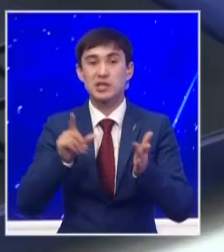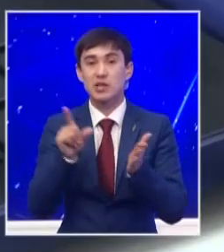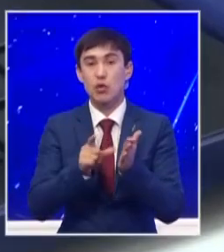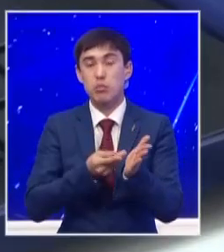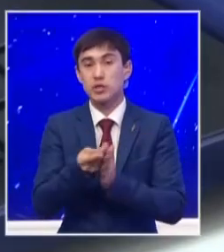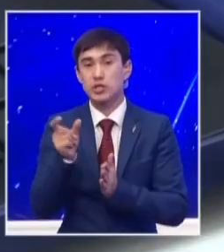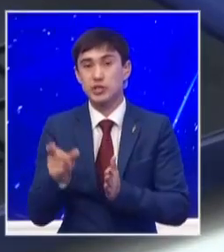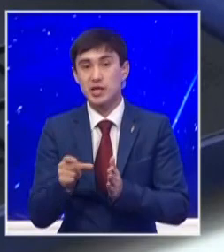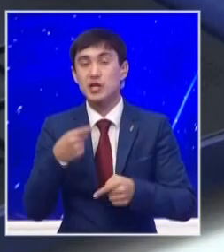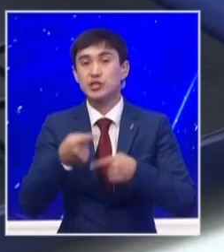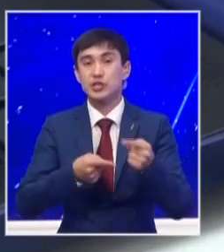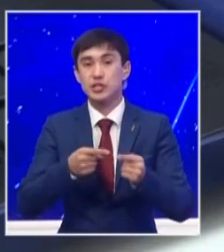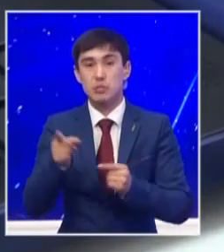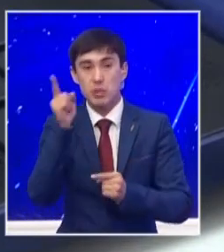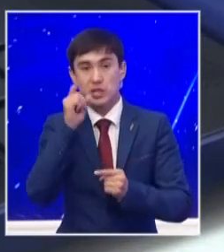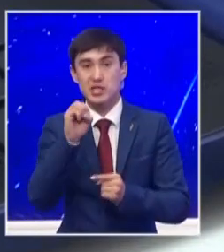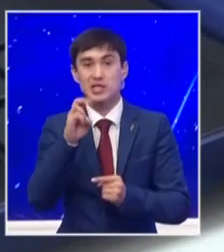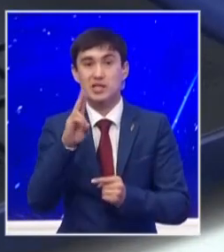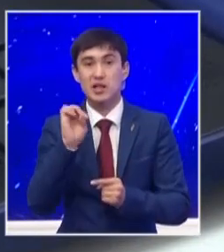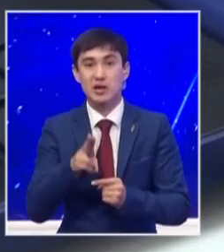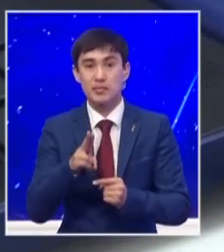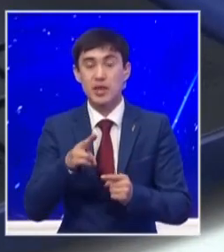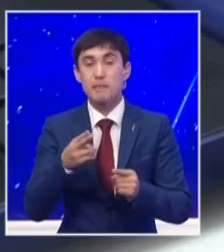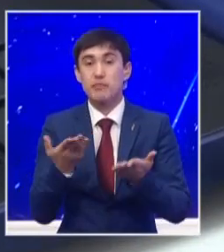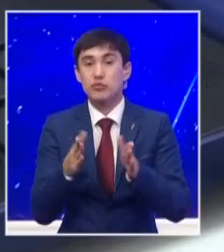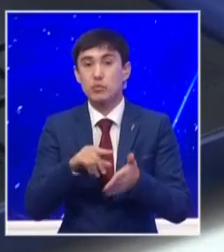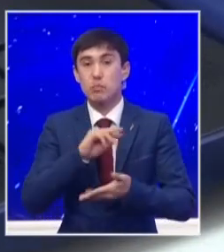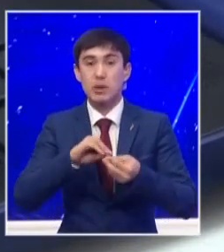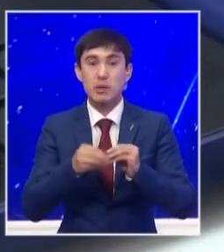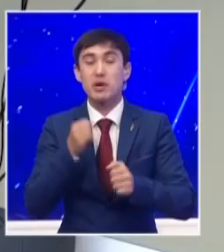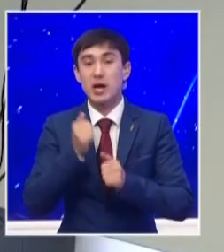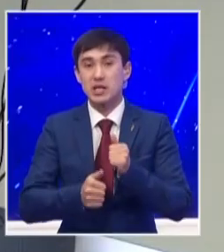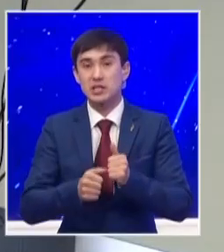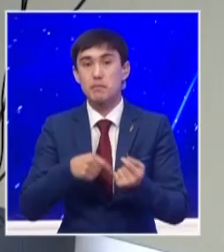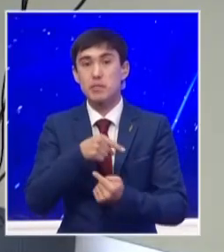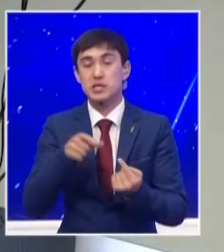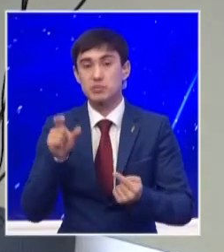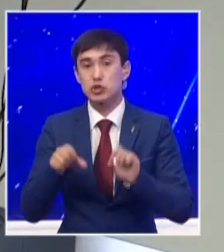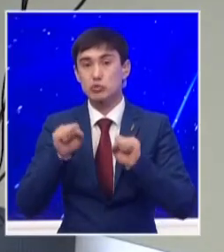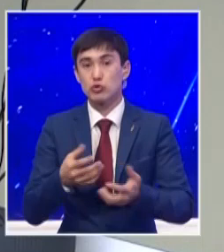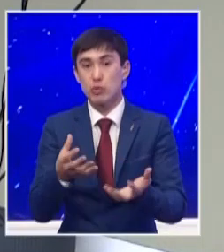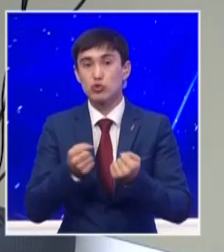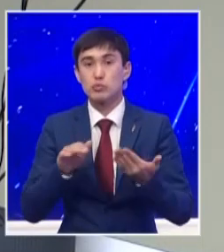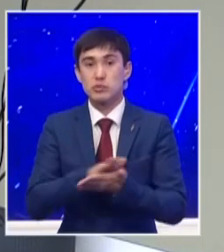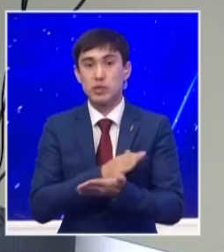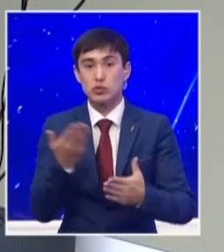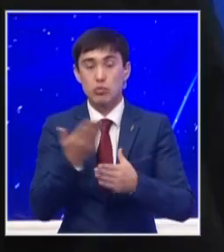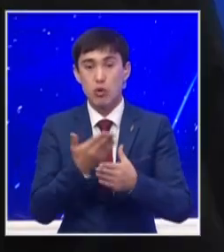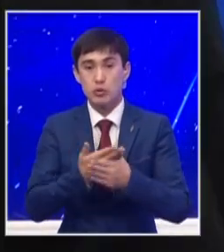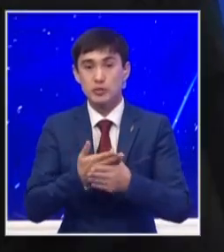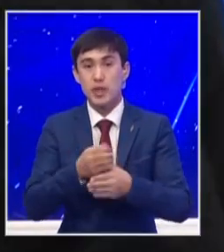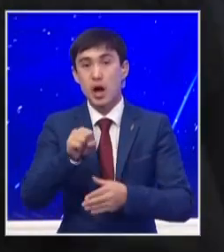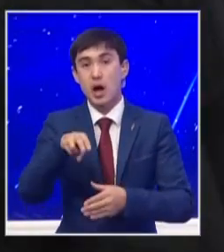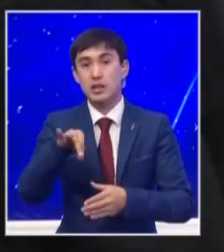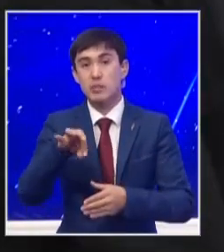налогоплательщика или через приложение ЕХ при возникновении проблем каждый представитель бизнеса сможет получить бесплатную помощь в